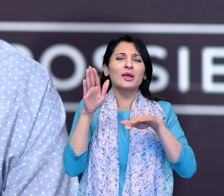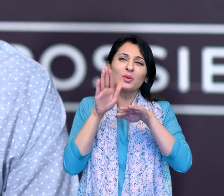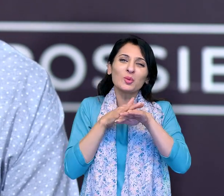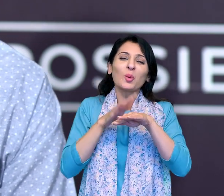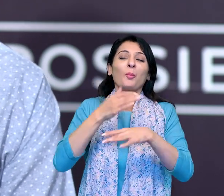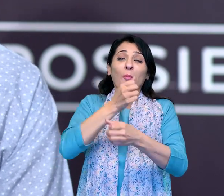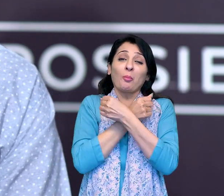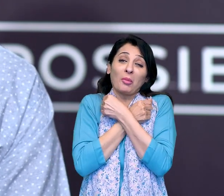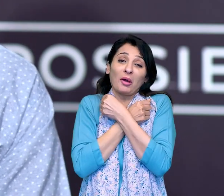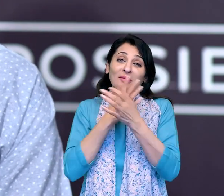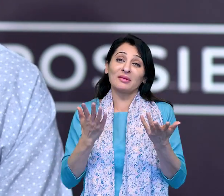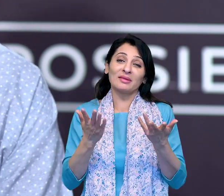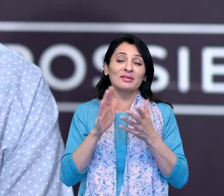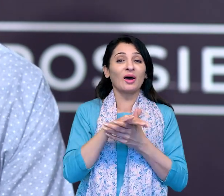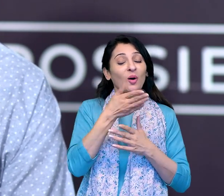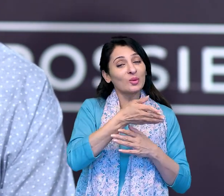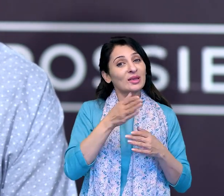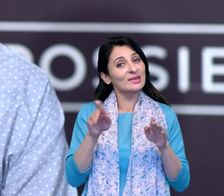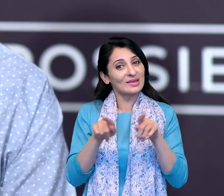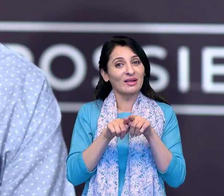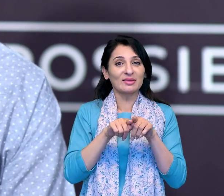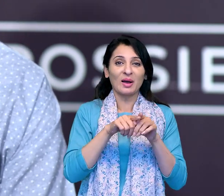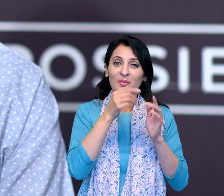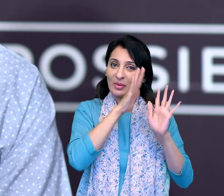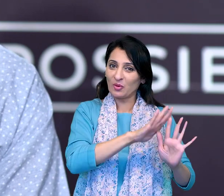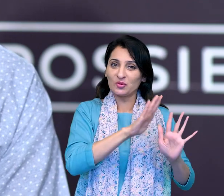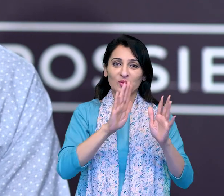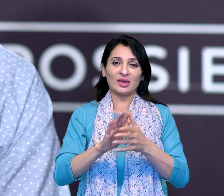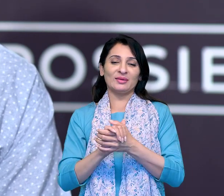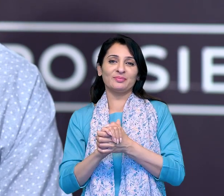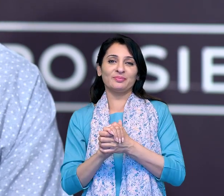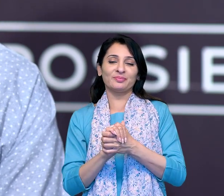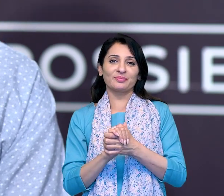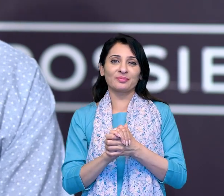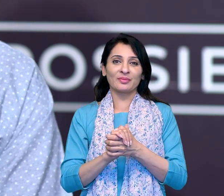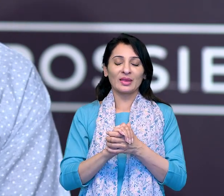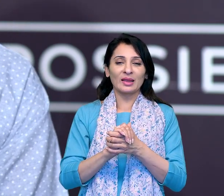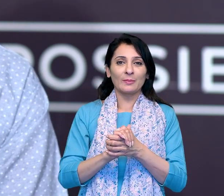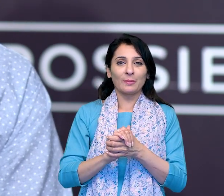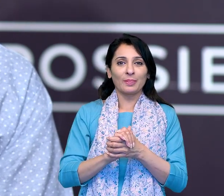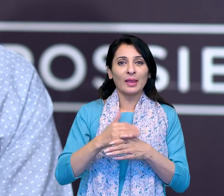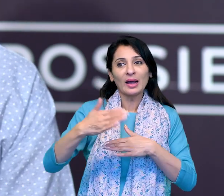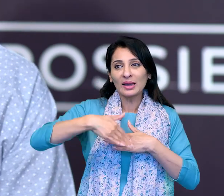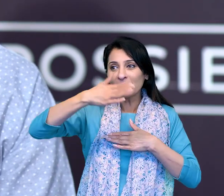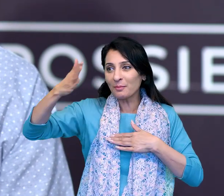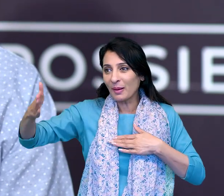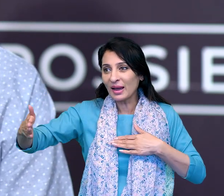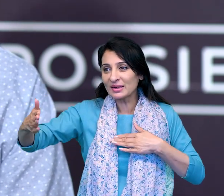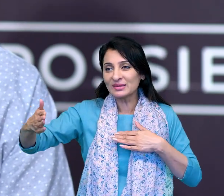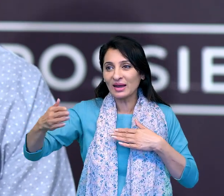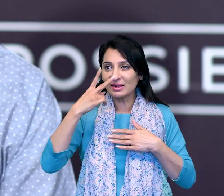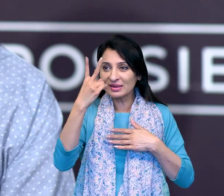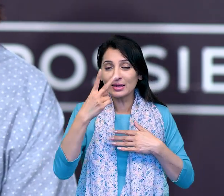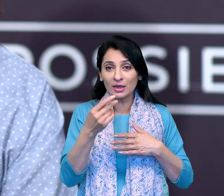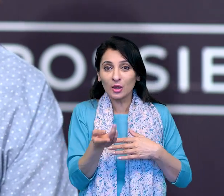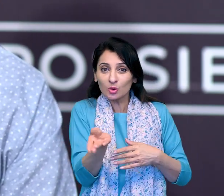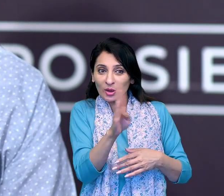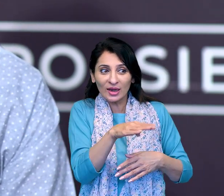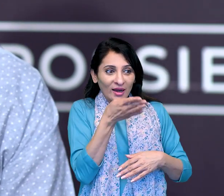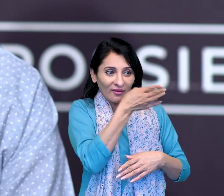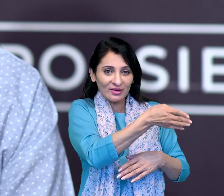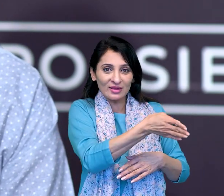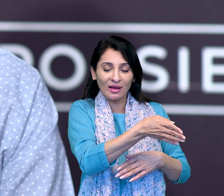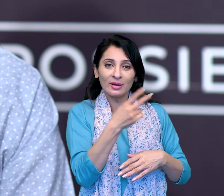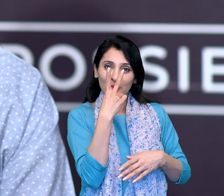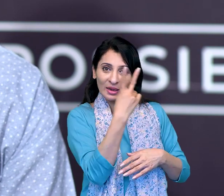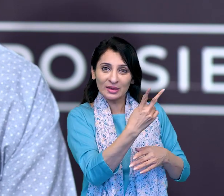रहा जो उसकी घोड़ी थी तो उसका रिप्लिका भी इसी गैलरी के अंदर मौजूद है अगर हम बारे आकर व्यू करें तो लेफ्ट साइड